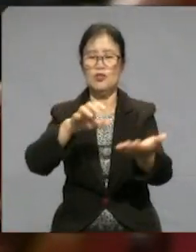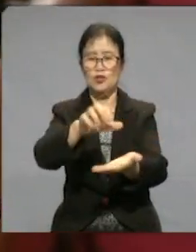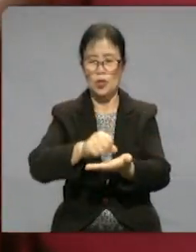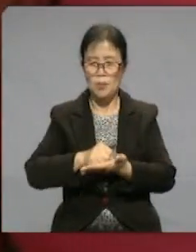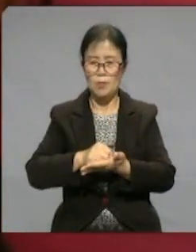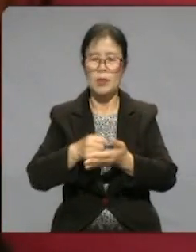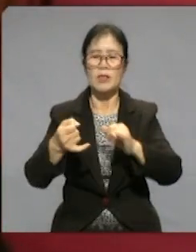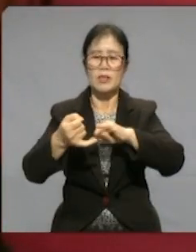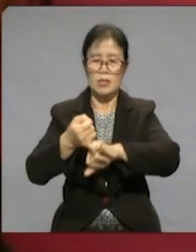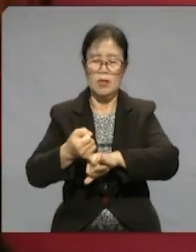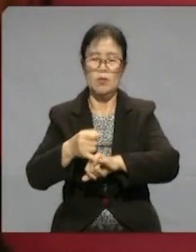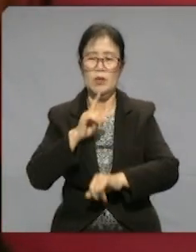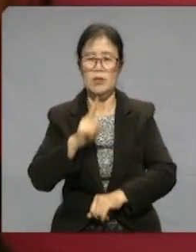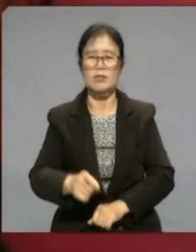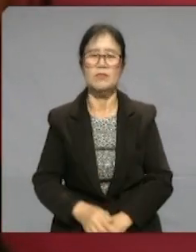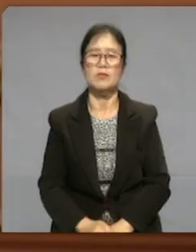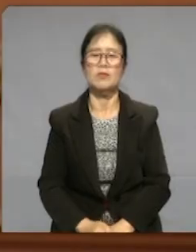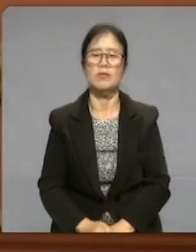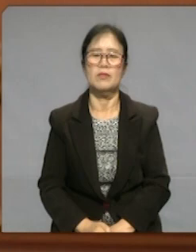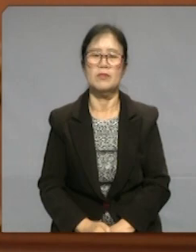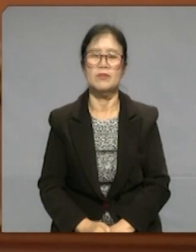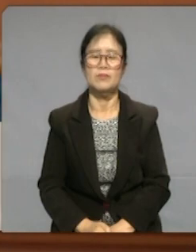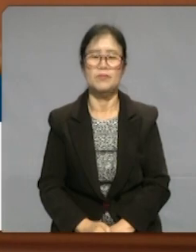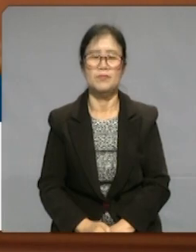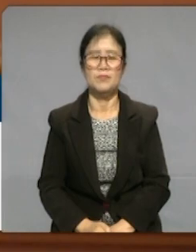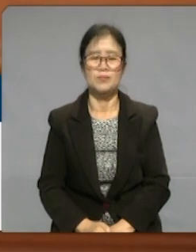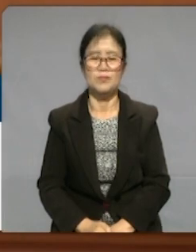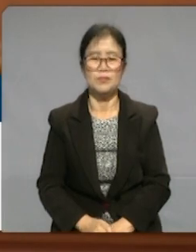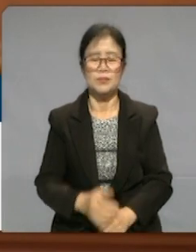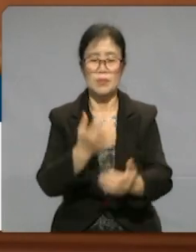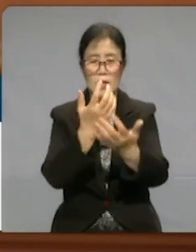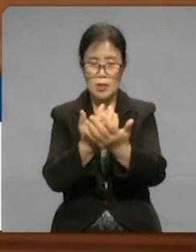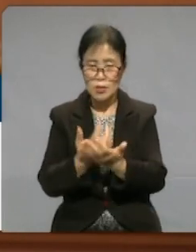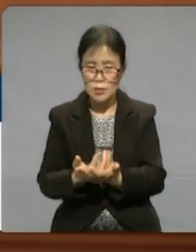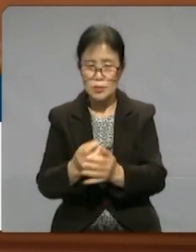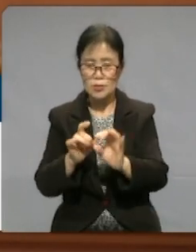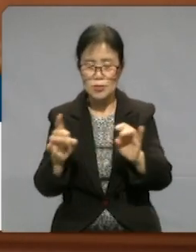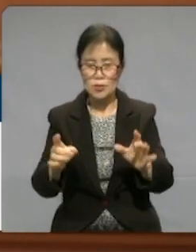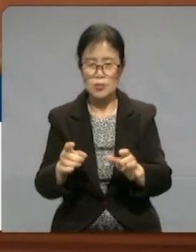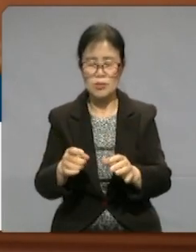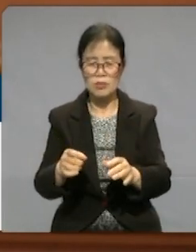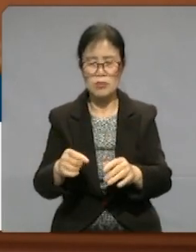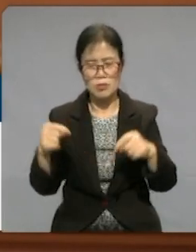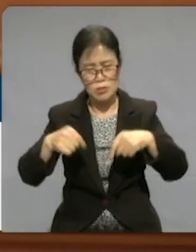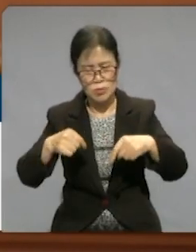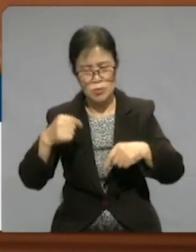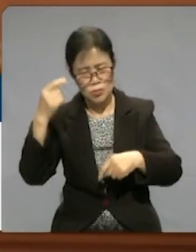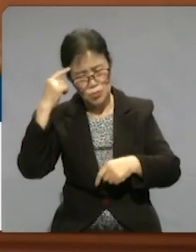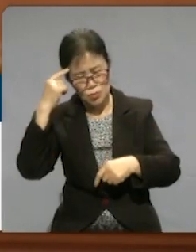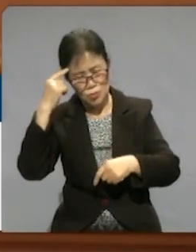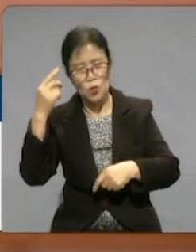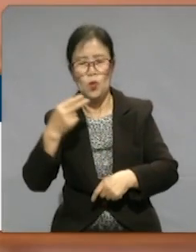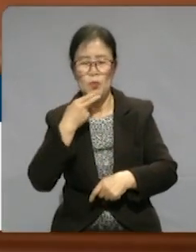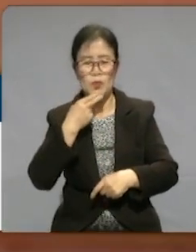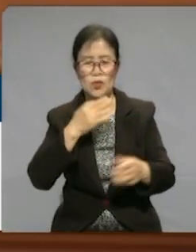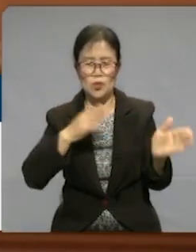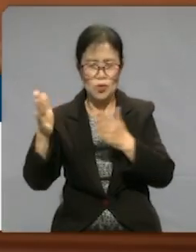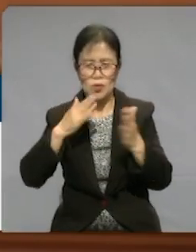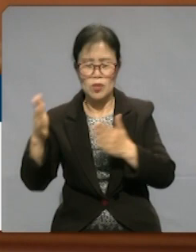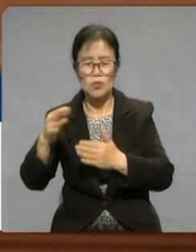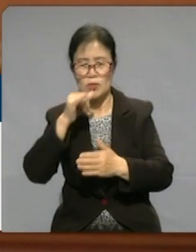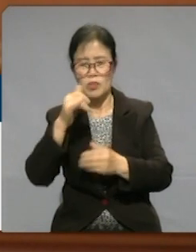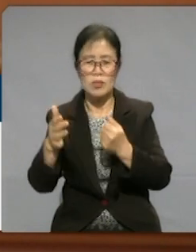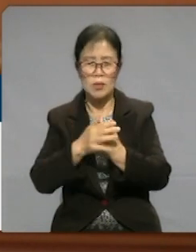수렴하겠다는 방침도 밝혔습니다. 안건들이 충분한 숙의 없이 처리되는 상황이